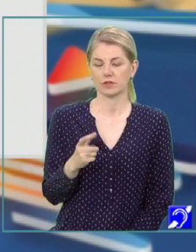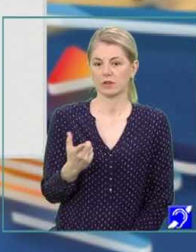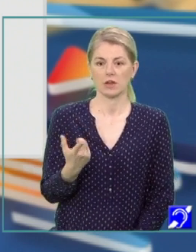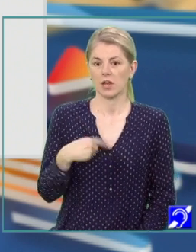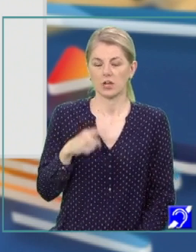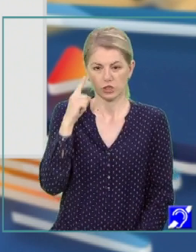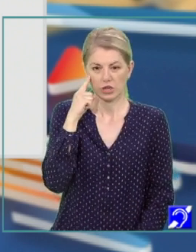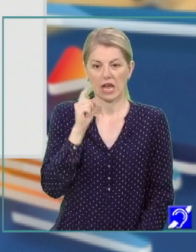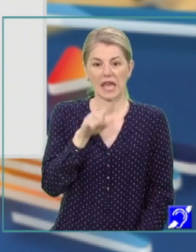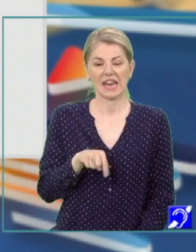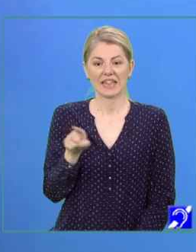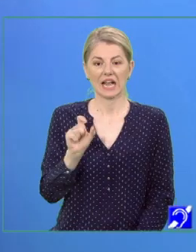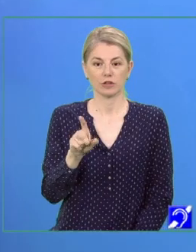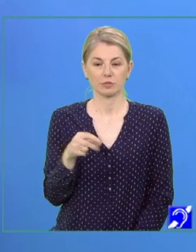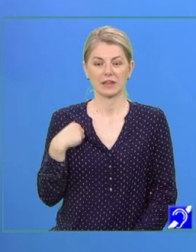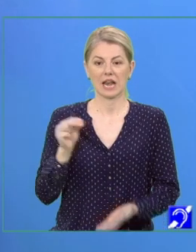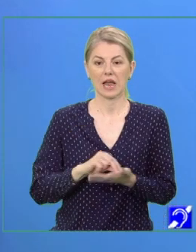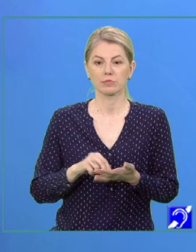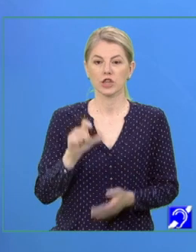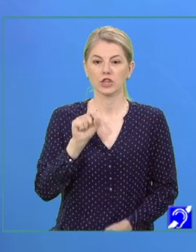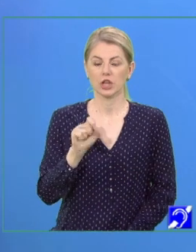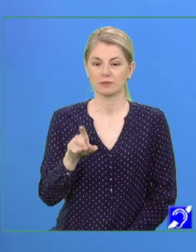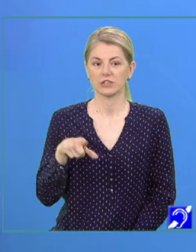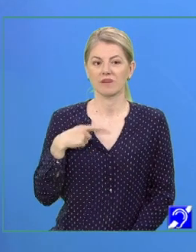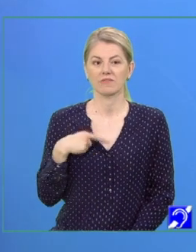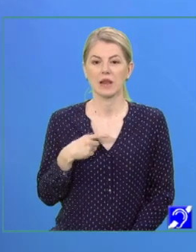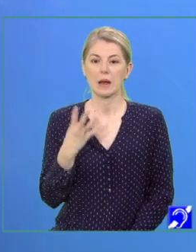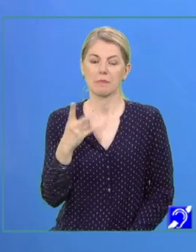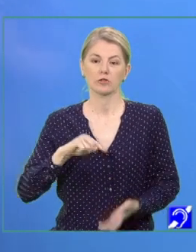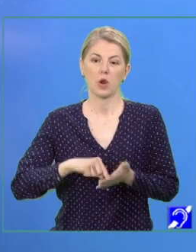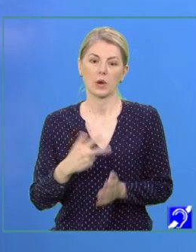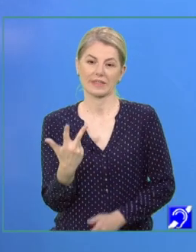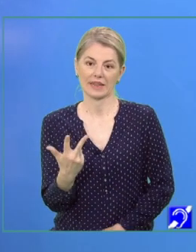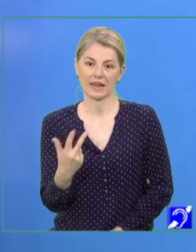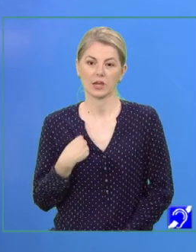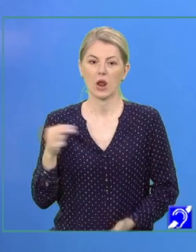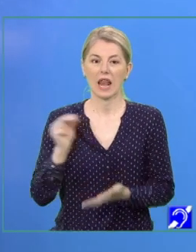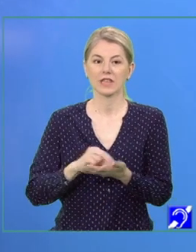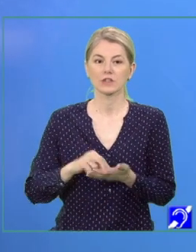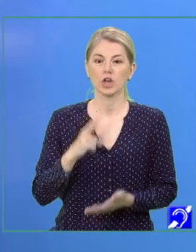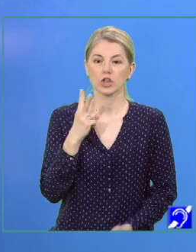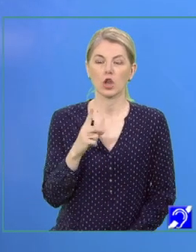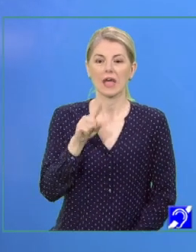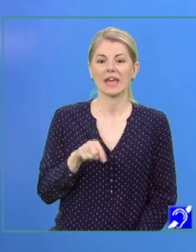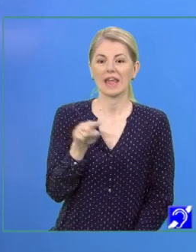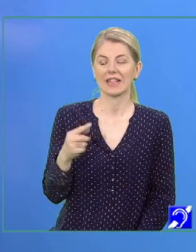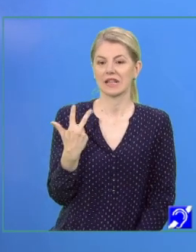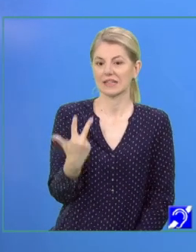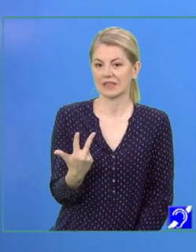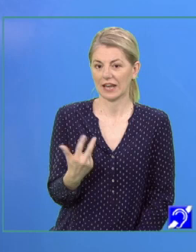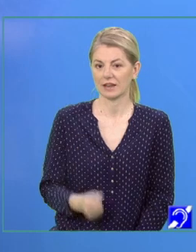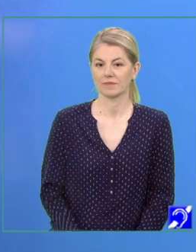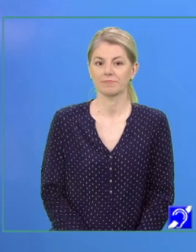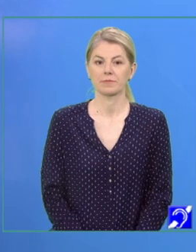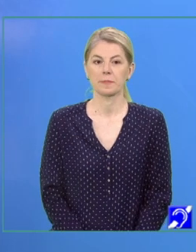din 12 l-am scris, 12 fiind 4 ori 3, l-am scris 2 radical din 3.